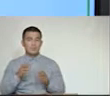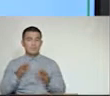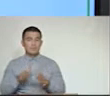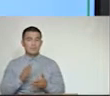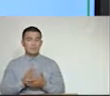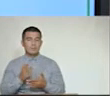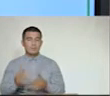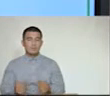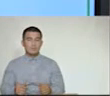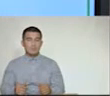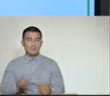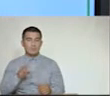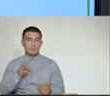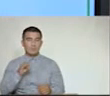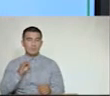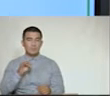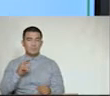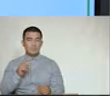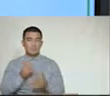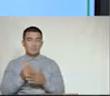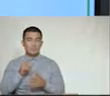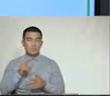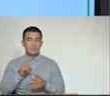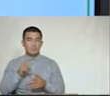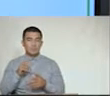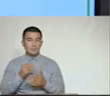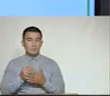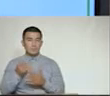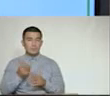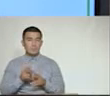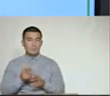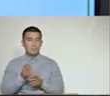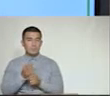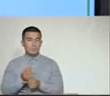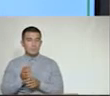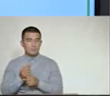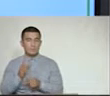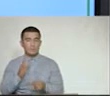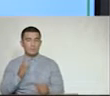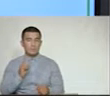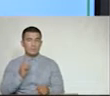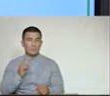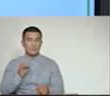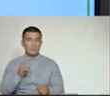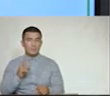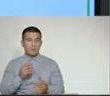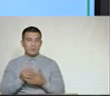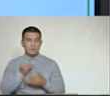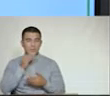joylashgan? Tufilka sitoplazmasida qisqaruvchi vakuola,